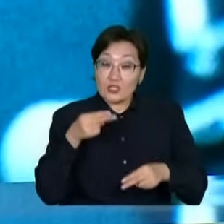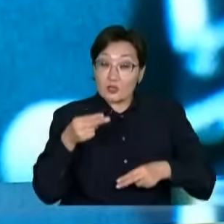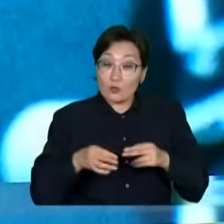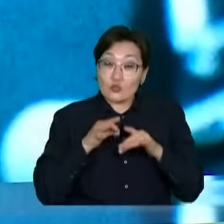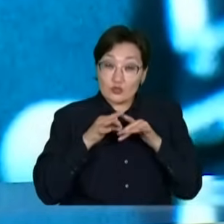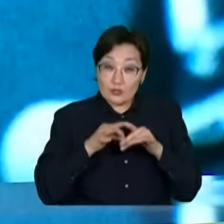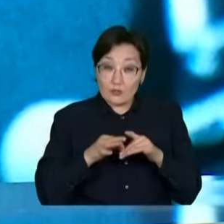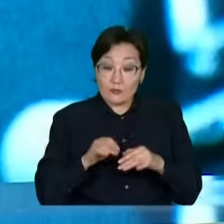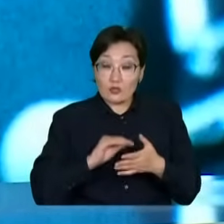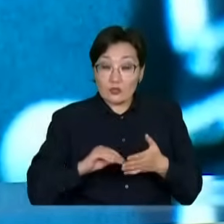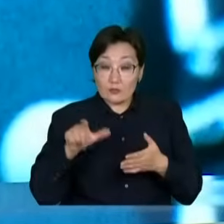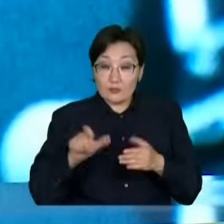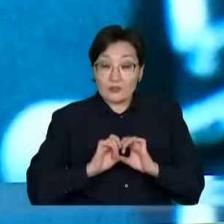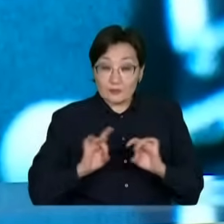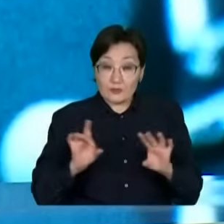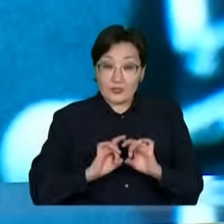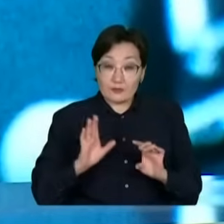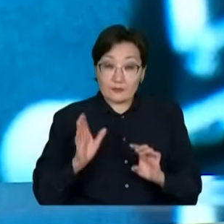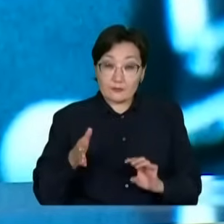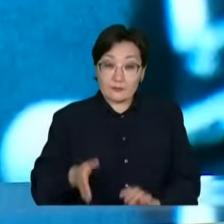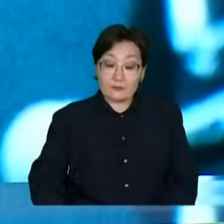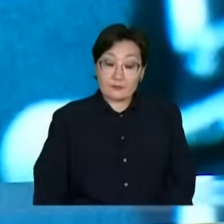жасапты. Өмір Серікбекұлы толығырақ тарқатады.